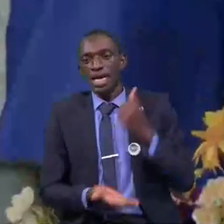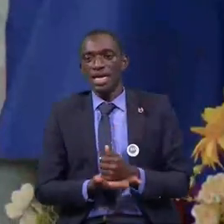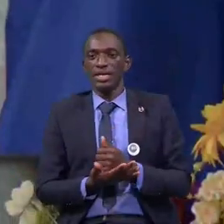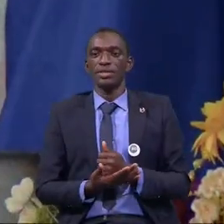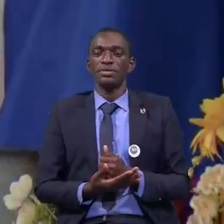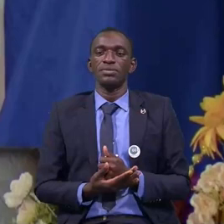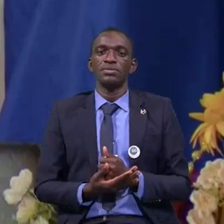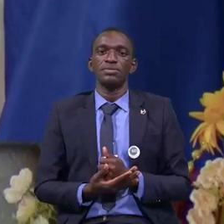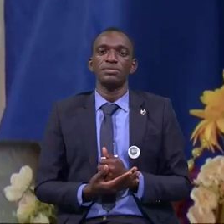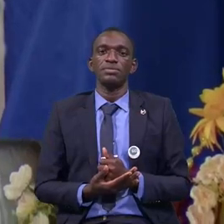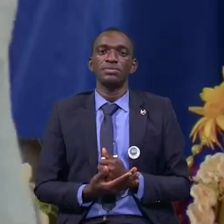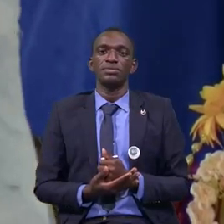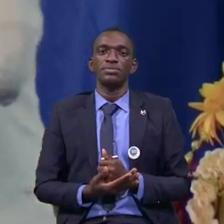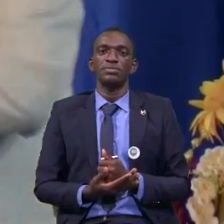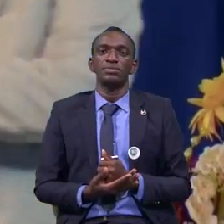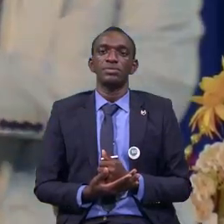Amen.